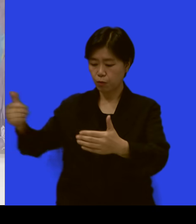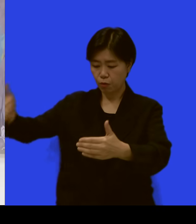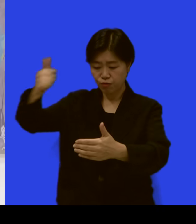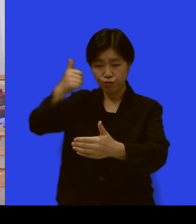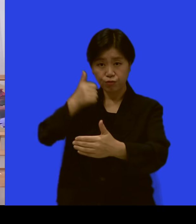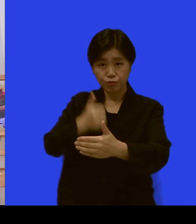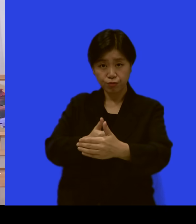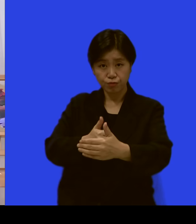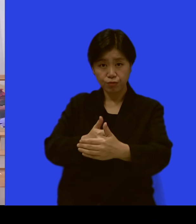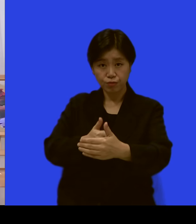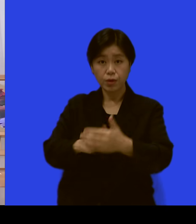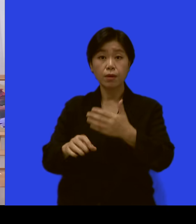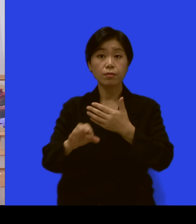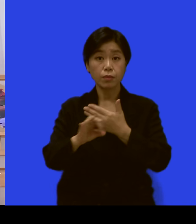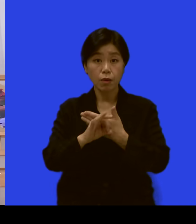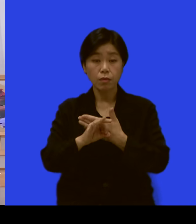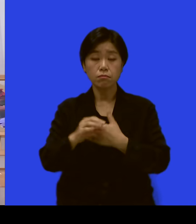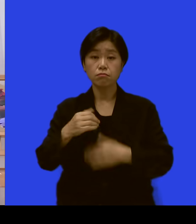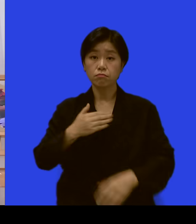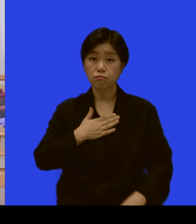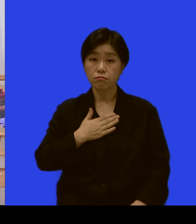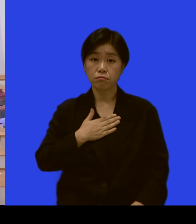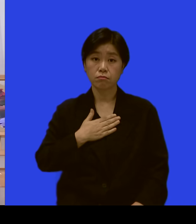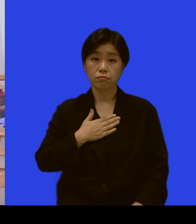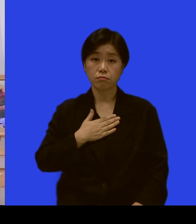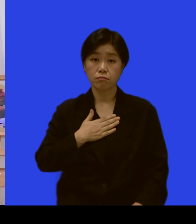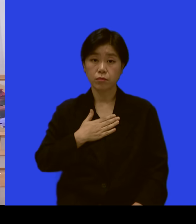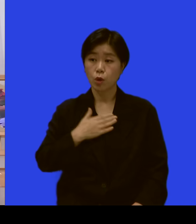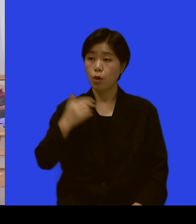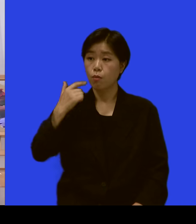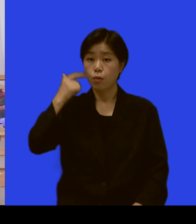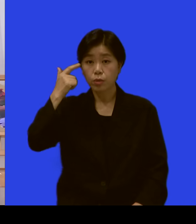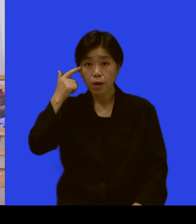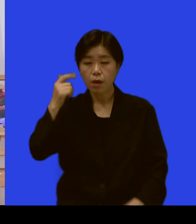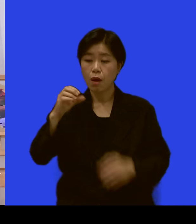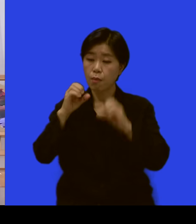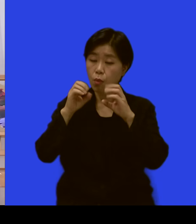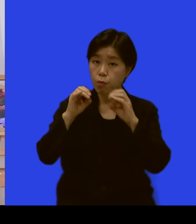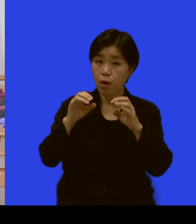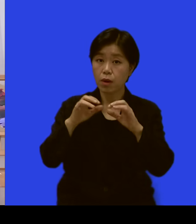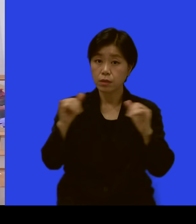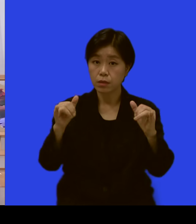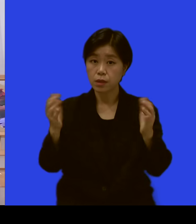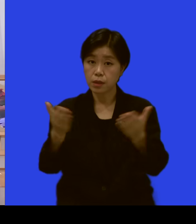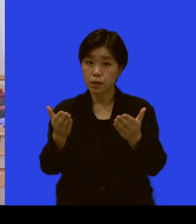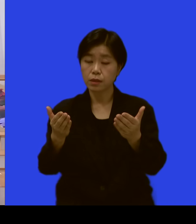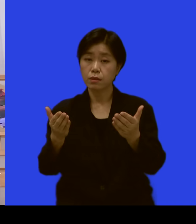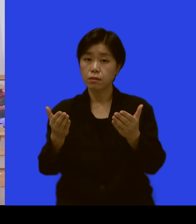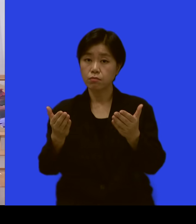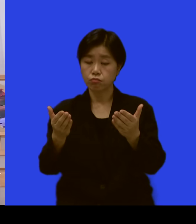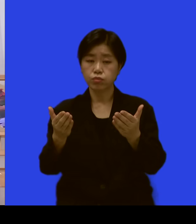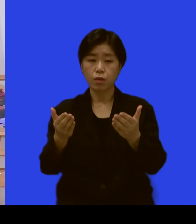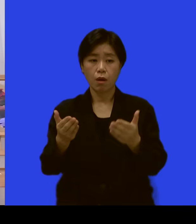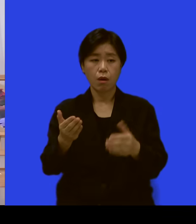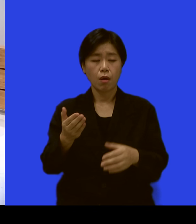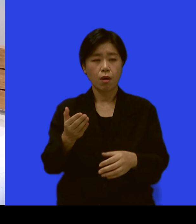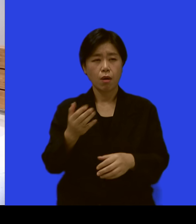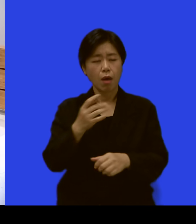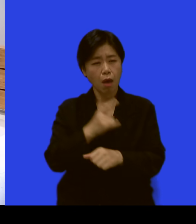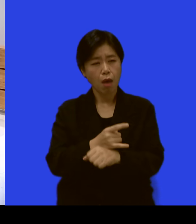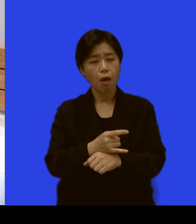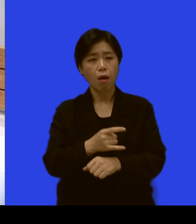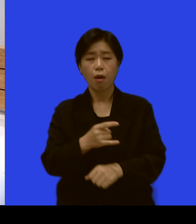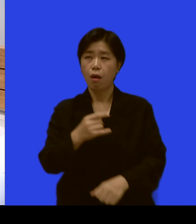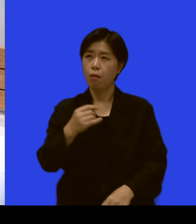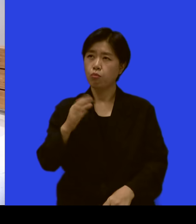하나님이시고 그러다 보니까 목회를 해도 상관없고 예. 사람들이 나를 목회자로 봐도 상관없고 예. 안 봐도 상관없고